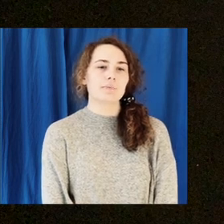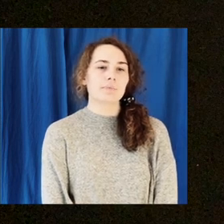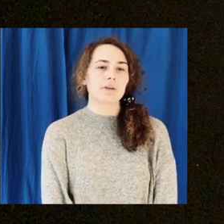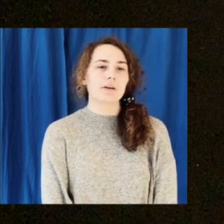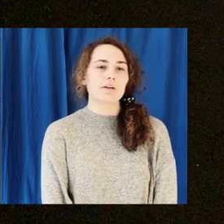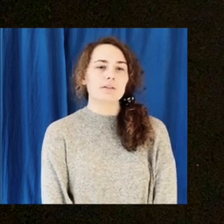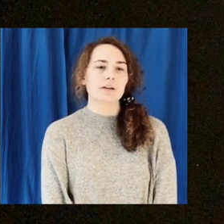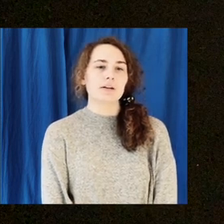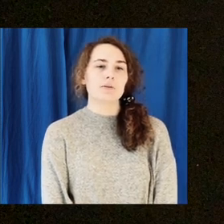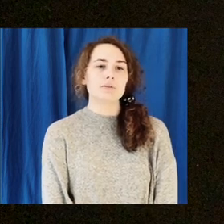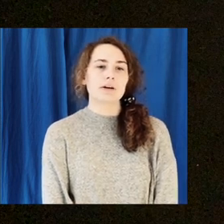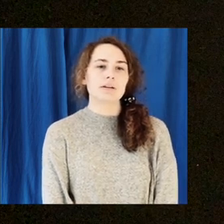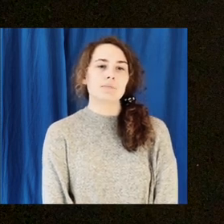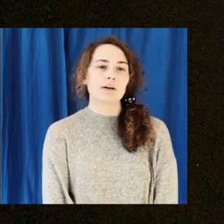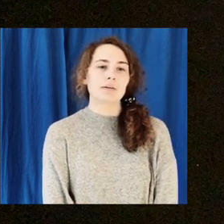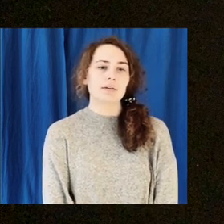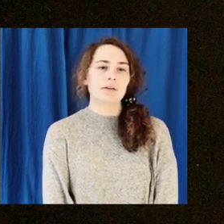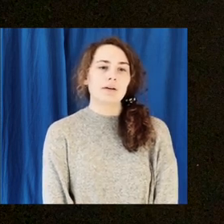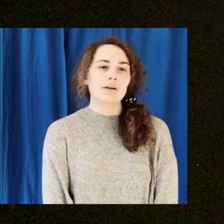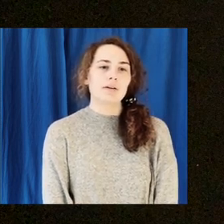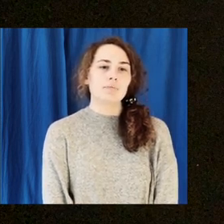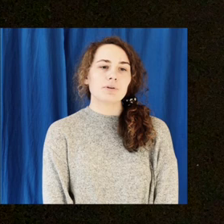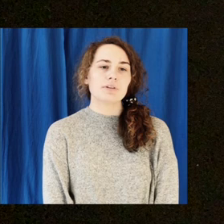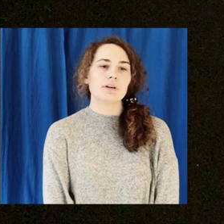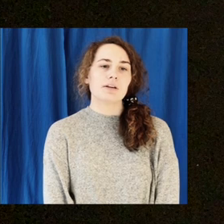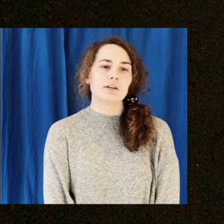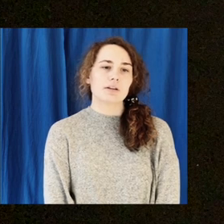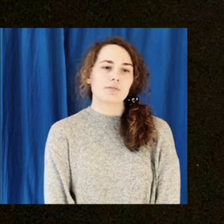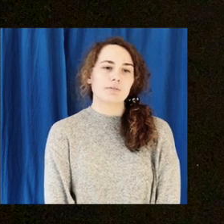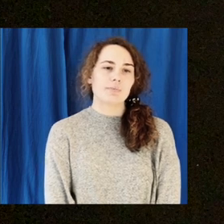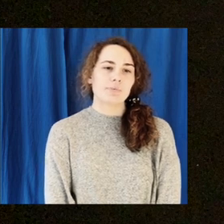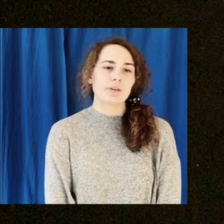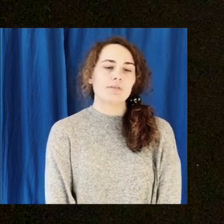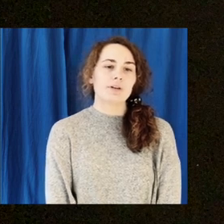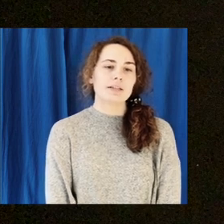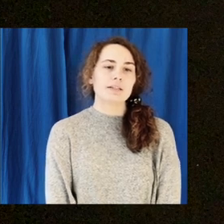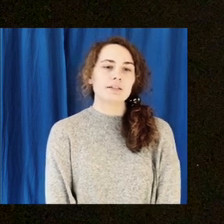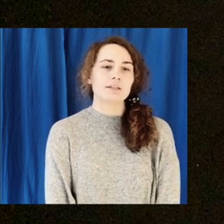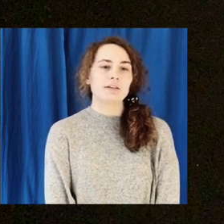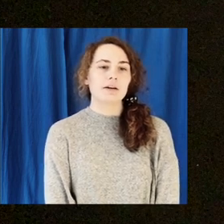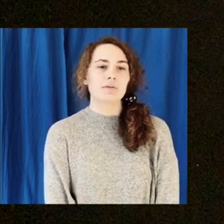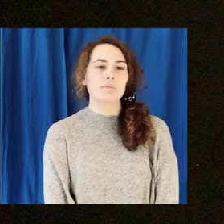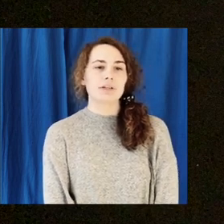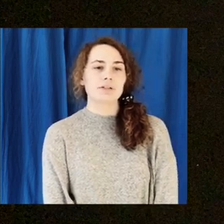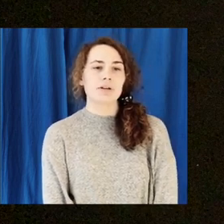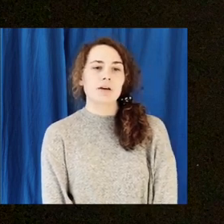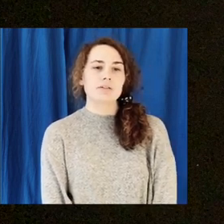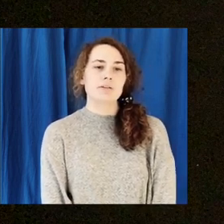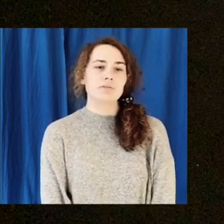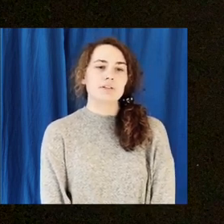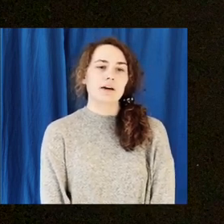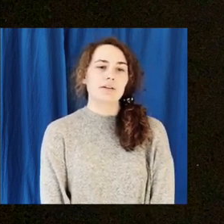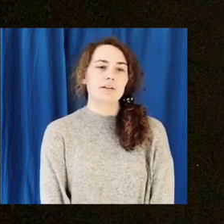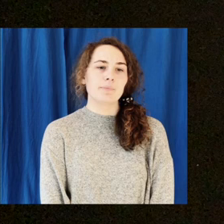nicht. Gott hat einen großartigen Plan. Gott möchte die Erde erschaffen. Pflanzen, Tiere und Menschen